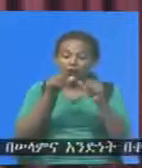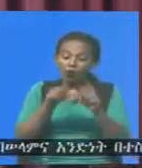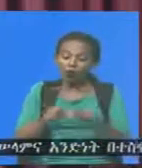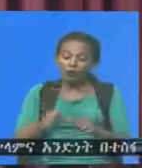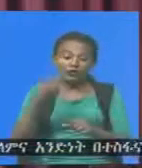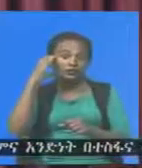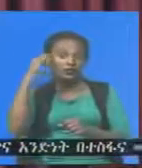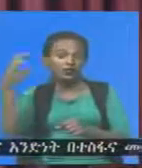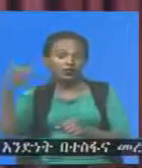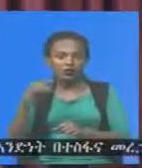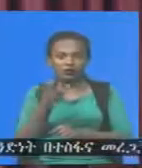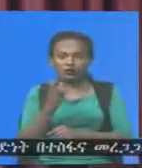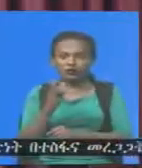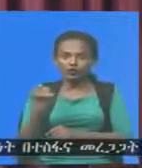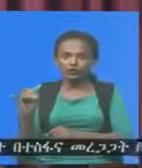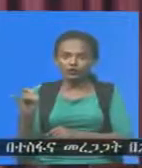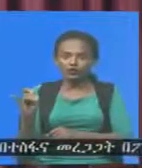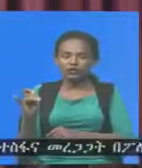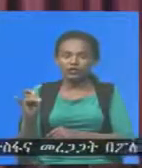እንደሆነ እንጂ